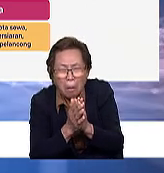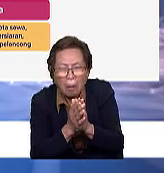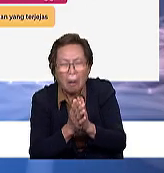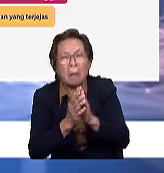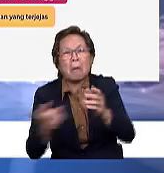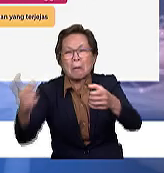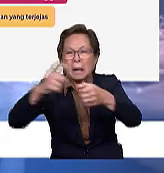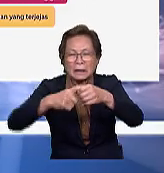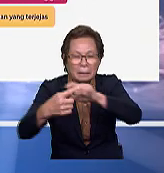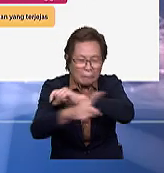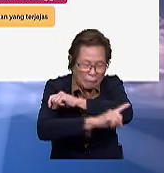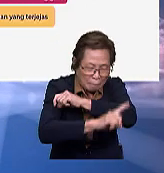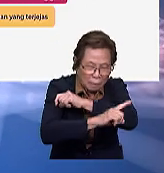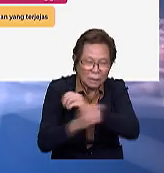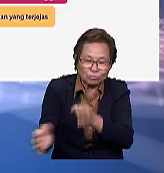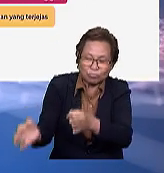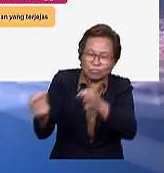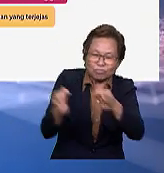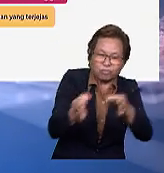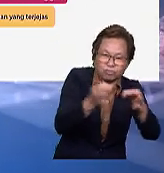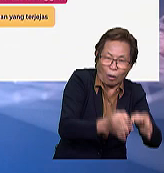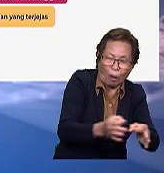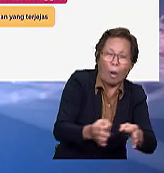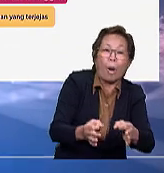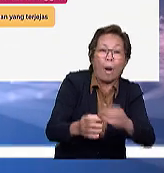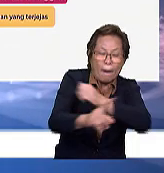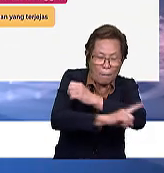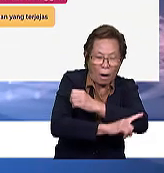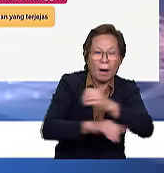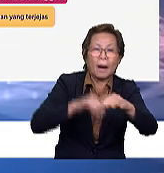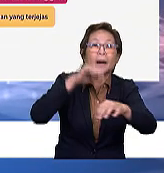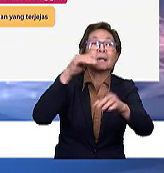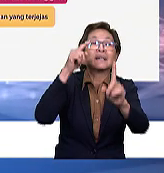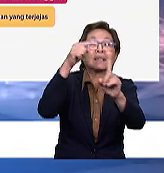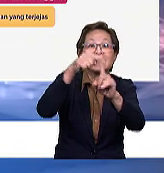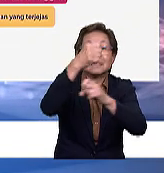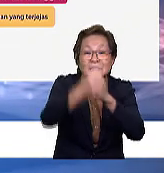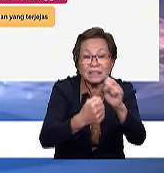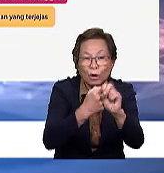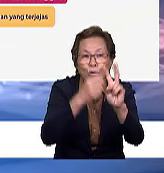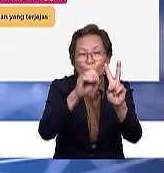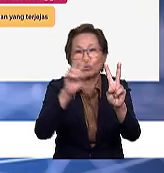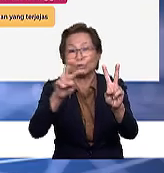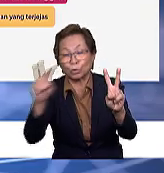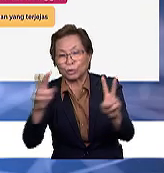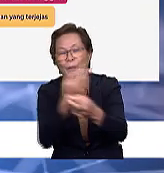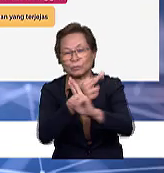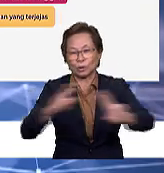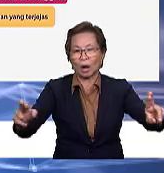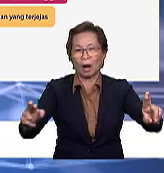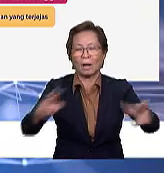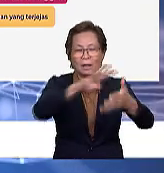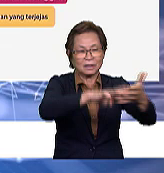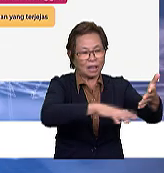Kendati dan menangguhkan pembayaran Kendati ke Tahun 2022 setelah menyediakan